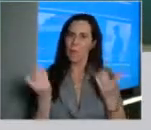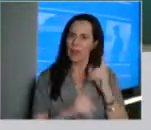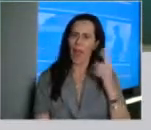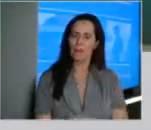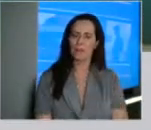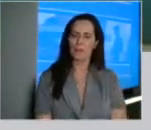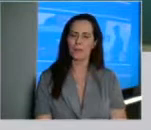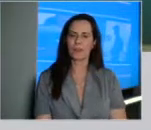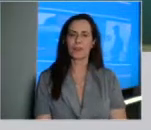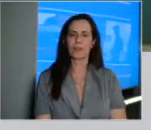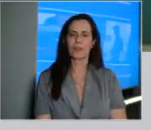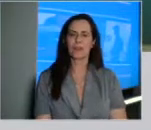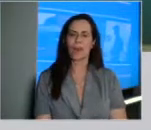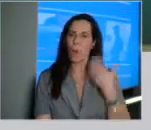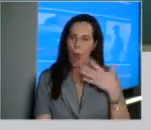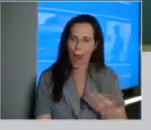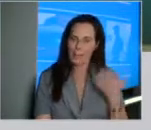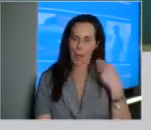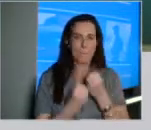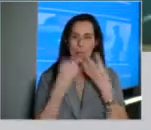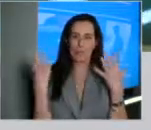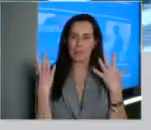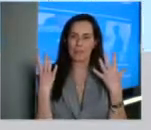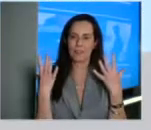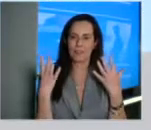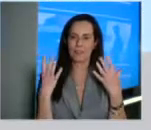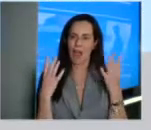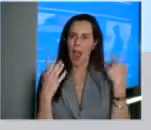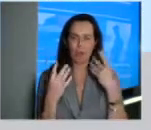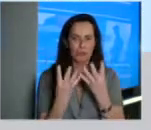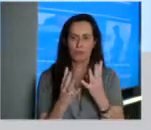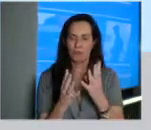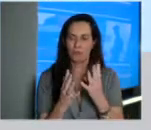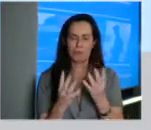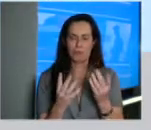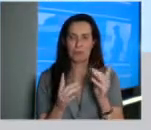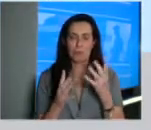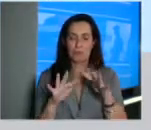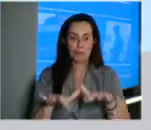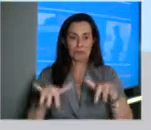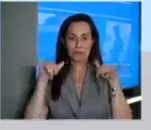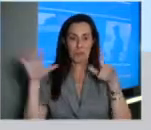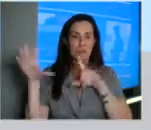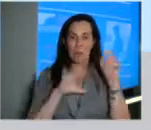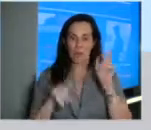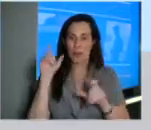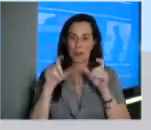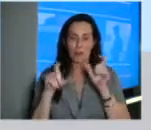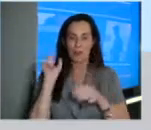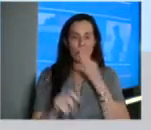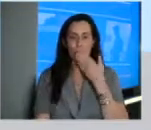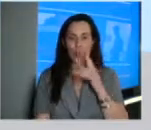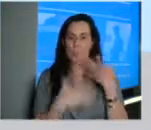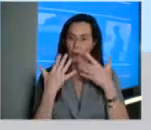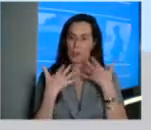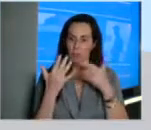שם? וואי, זה היה מדהים. הופענו מול איזה 700 משהו כזה בני נוער מירושלים,